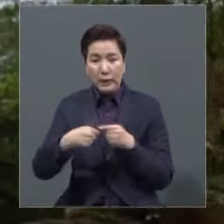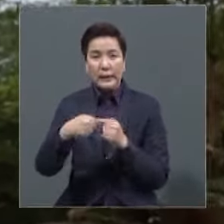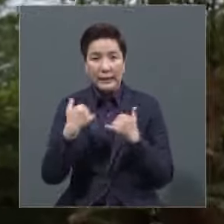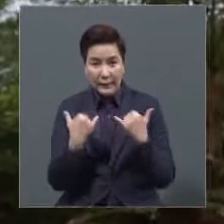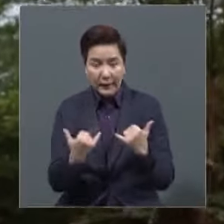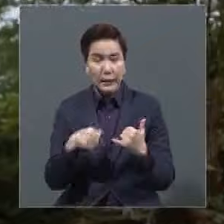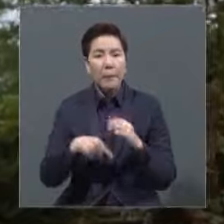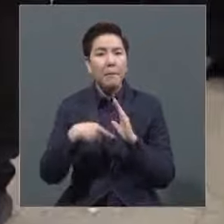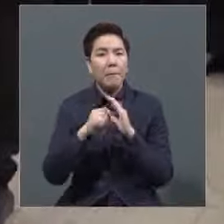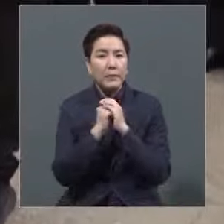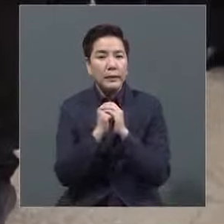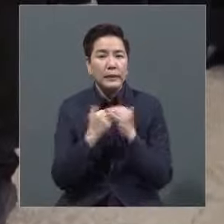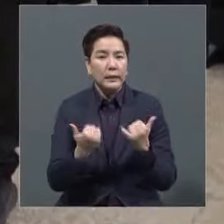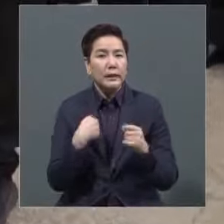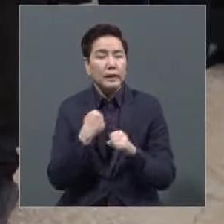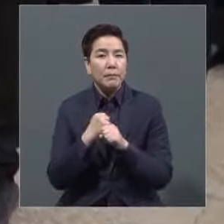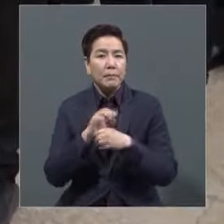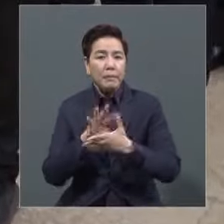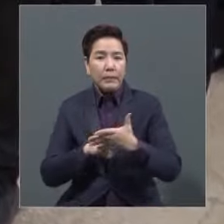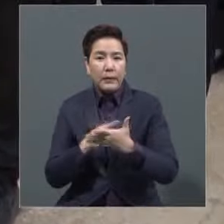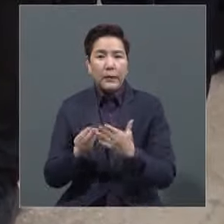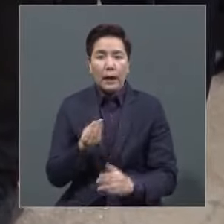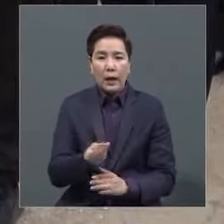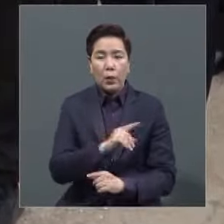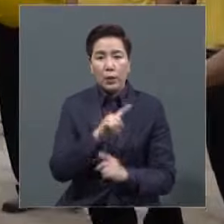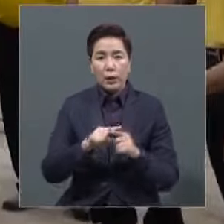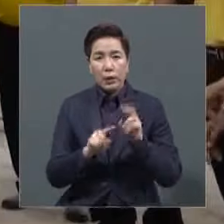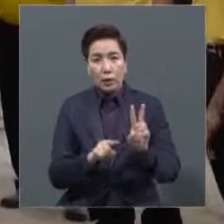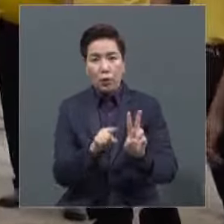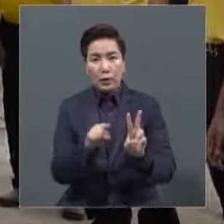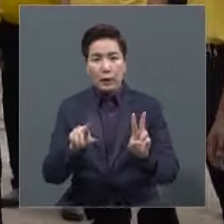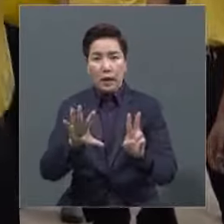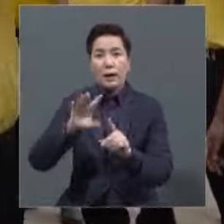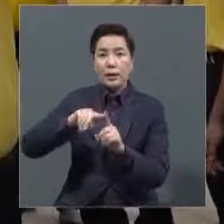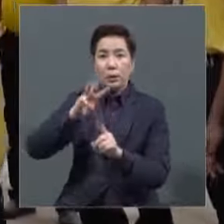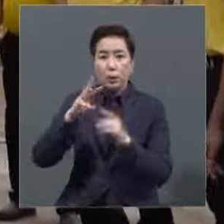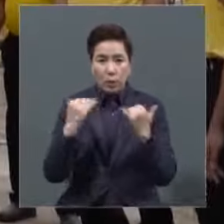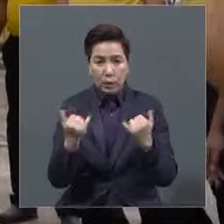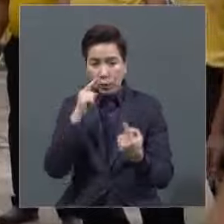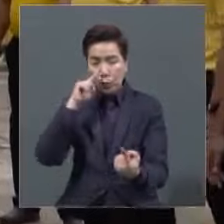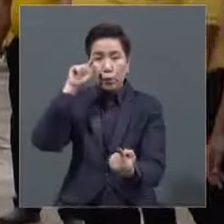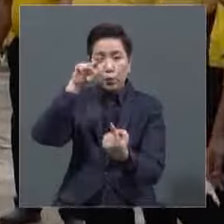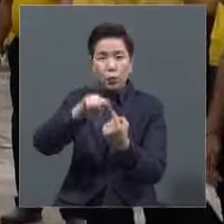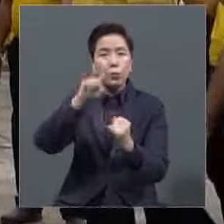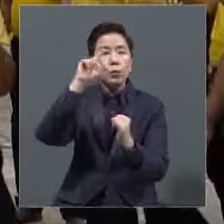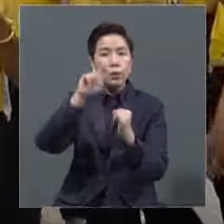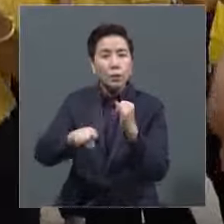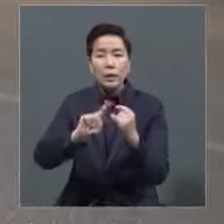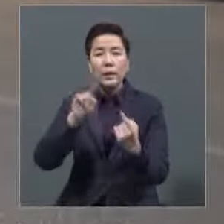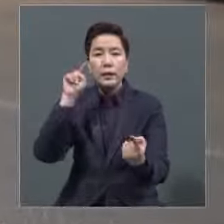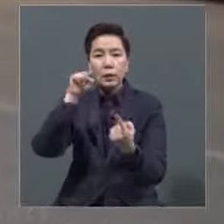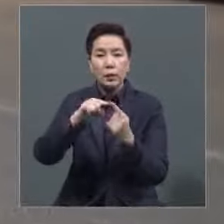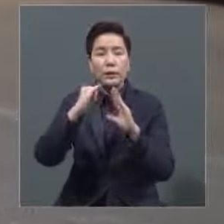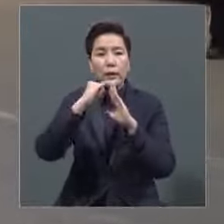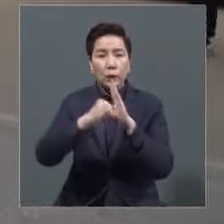กรรมของจังหวัดปราจีนบุรีนะคะกำหนดจัดขึ้นช่วงวันที่2ถึง5มิถุนายนค่ะจุดเป้าหมายสุดท้ายของจังหวัดจะอยู่ที่ศาล